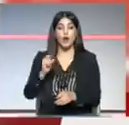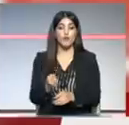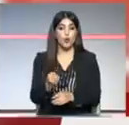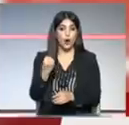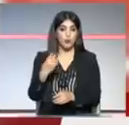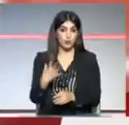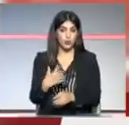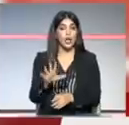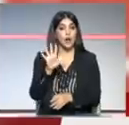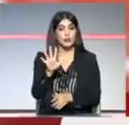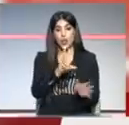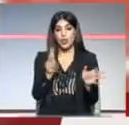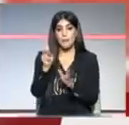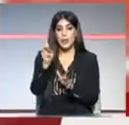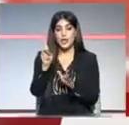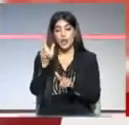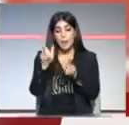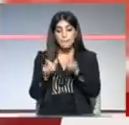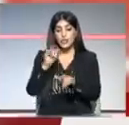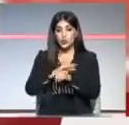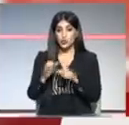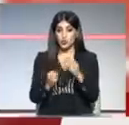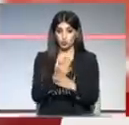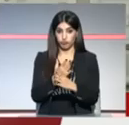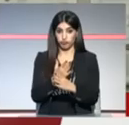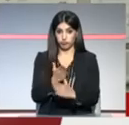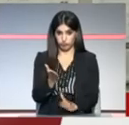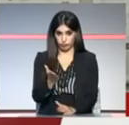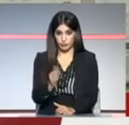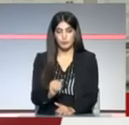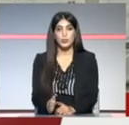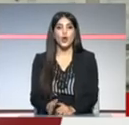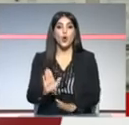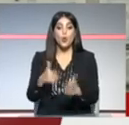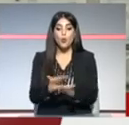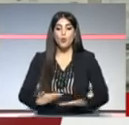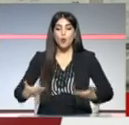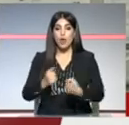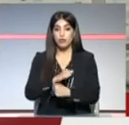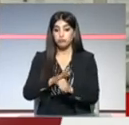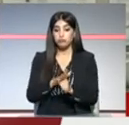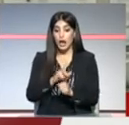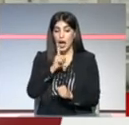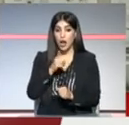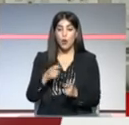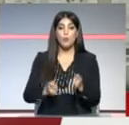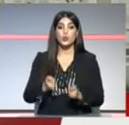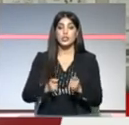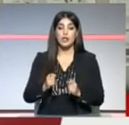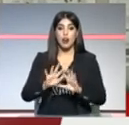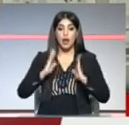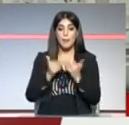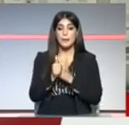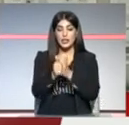وخمسه وثمانين حاله اصابه جديده بهذا الفيروس وضع وبائي اكدت المديره العامه للمرصد